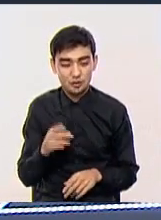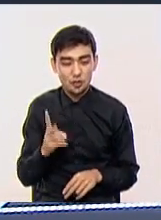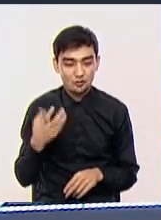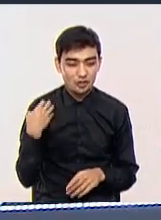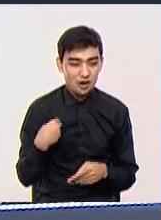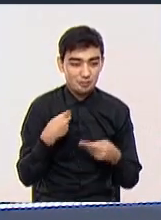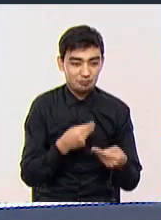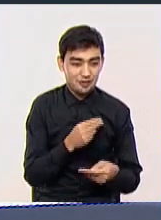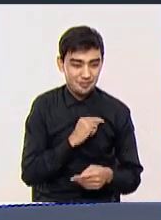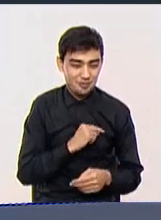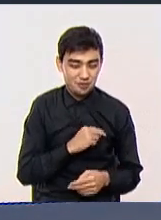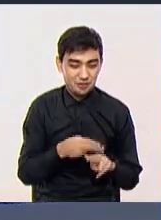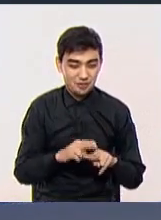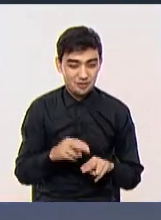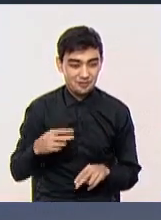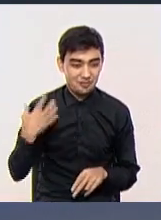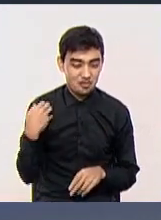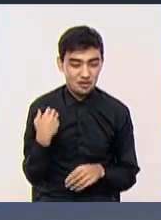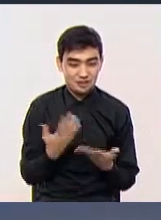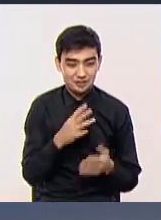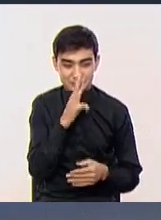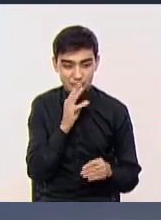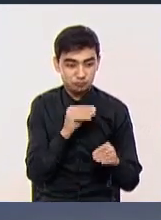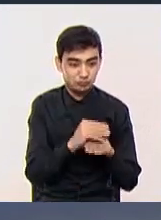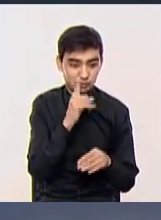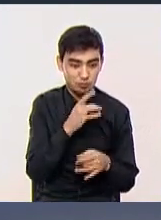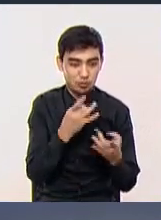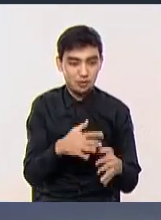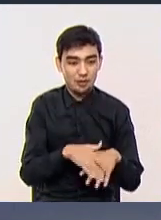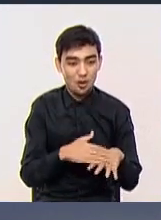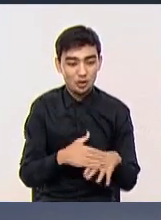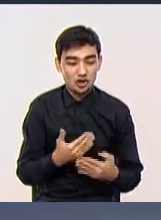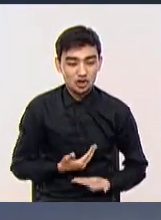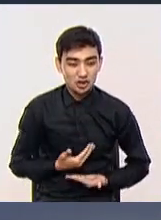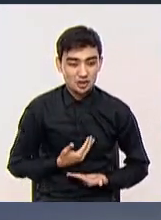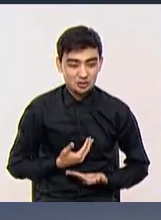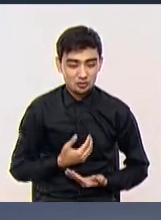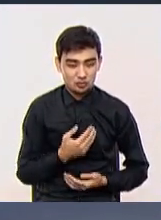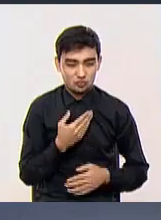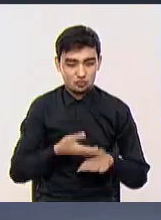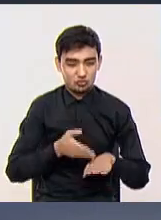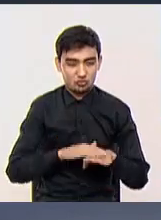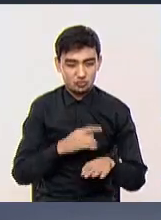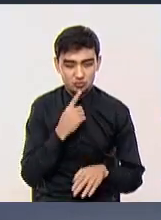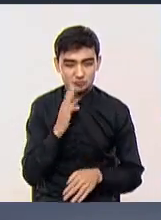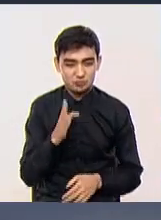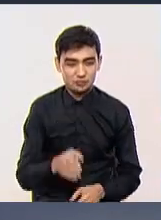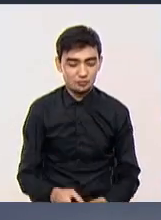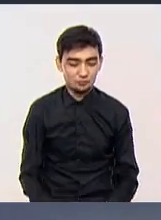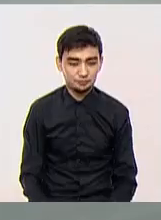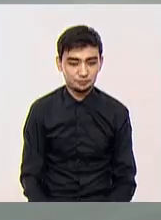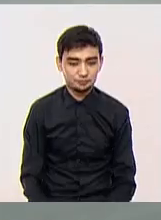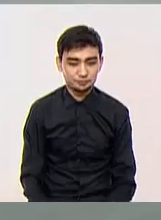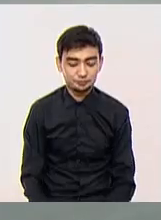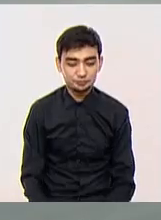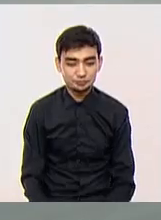өнімділігін арттырып, қызметкерлердің айлығын көбейтпесе, қарапайым халықтың тұрмысы қиындайды деп отыр.